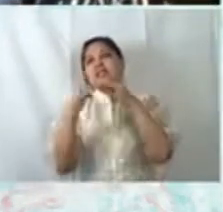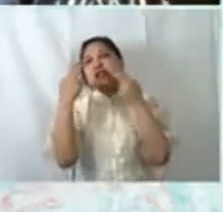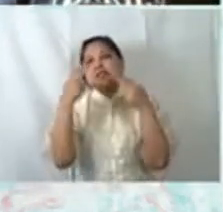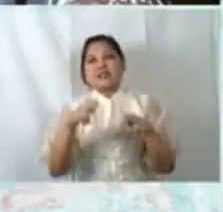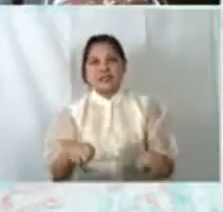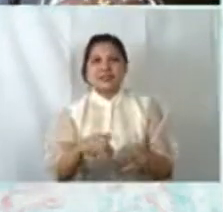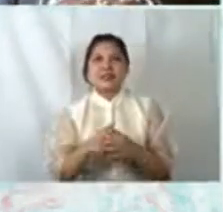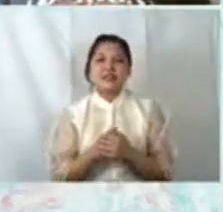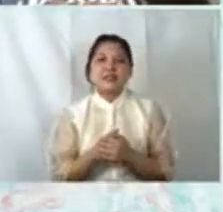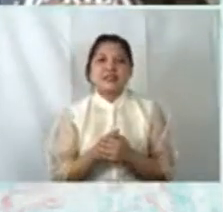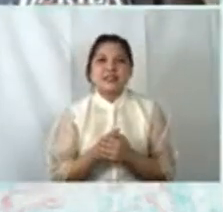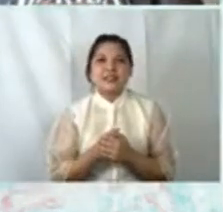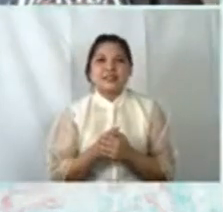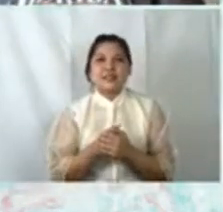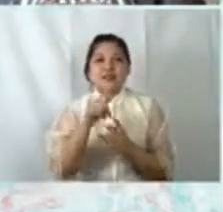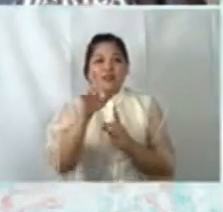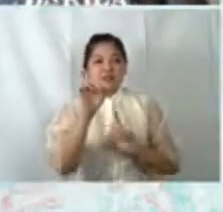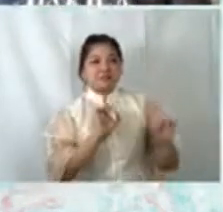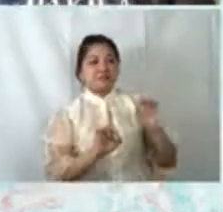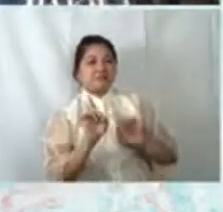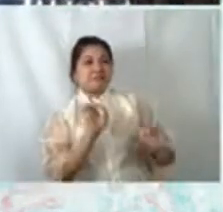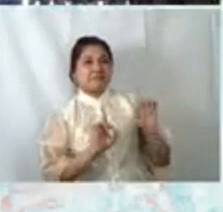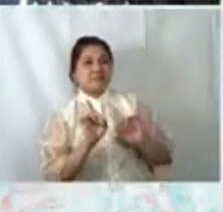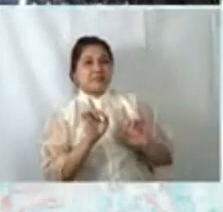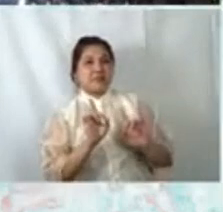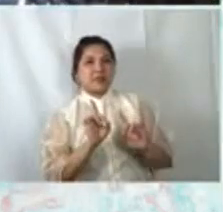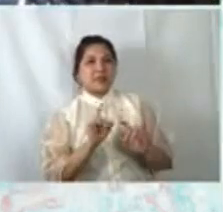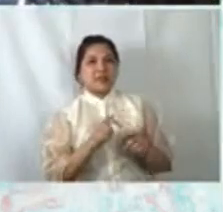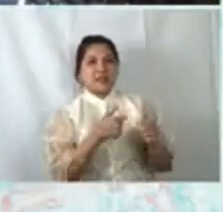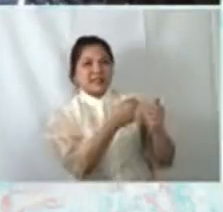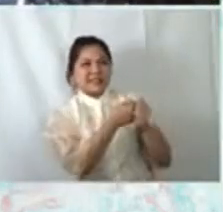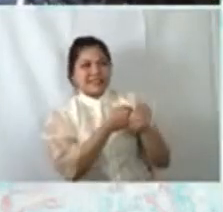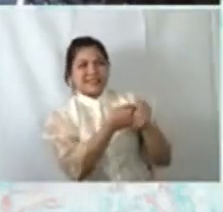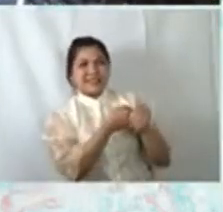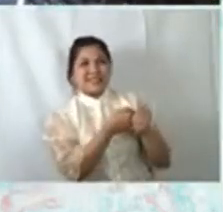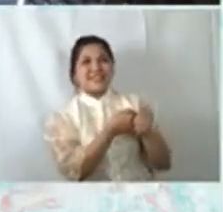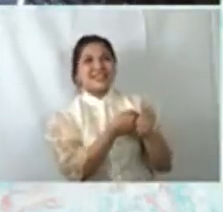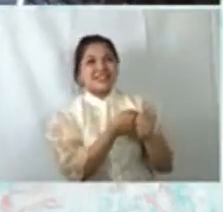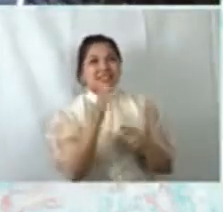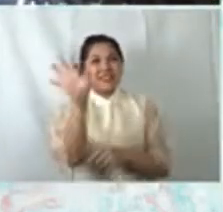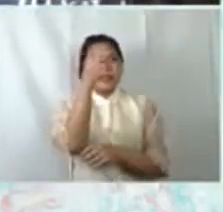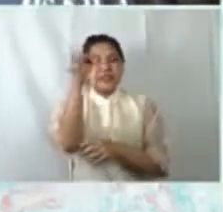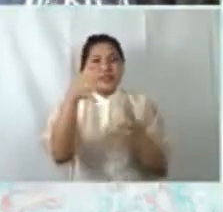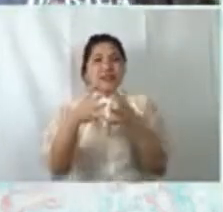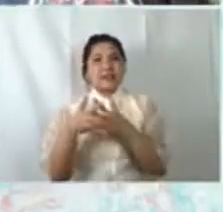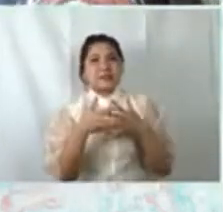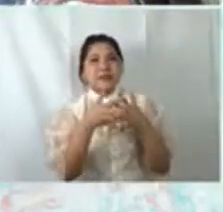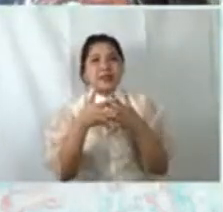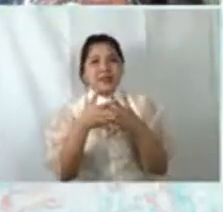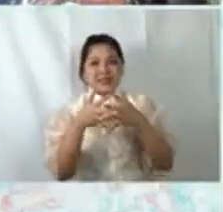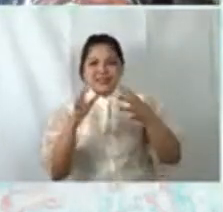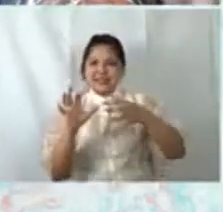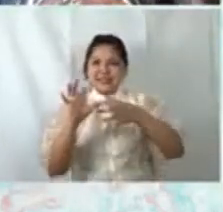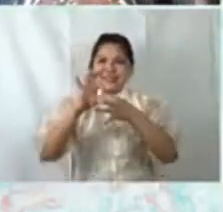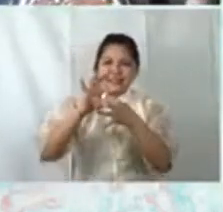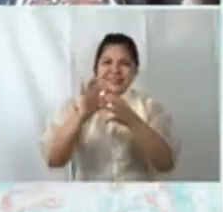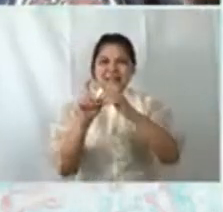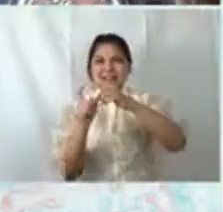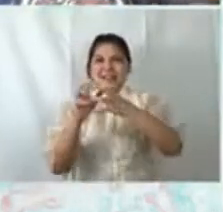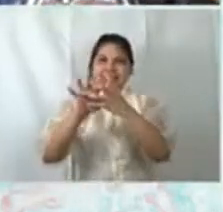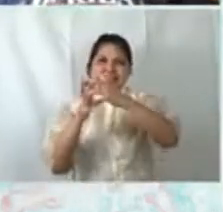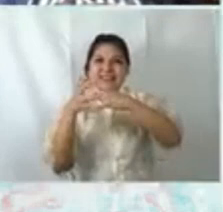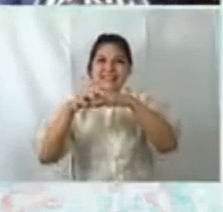doon po sa reenactment, sumabit po yung bandilang Amerikano sa bandilang Pilipino habang ito'y